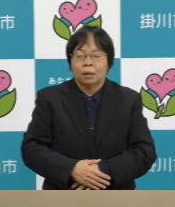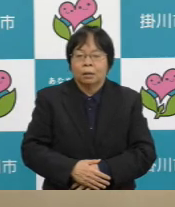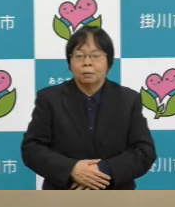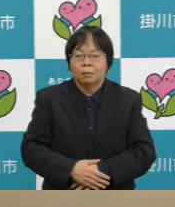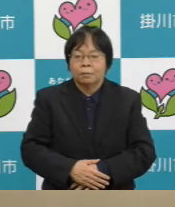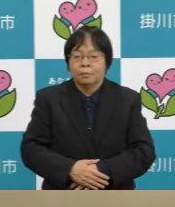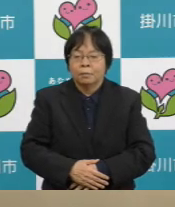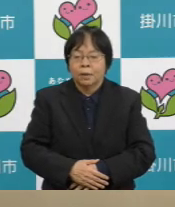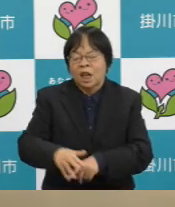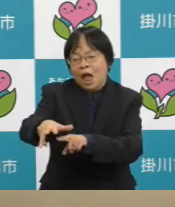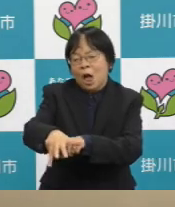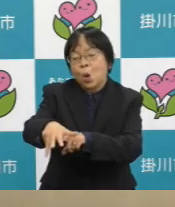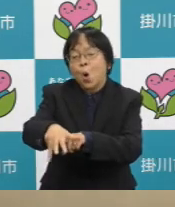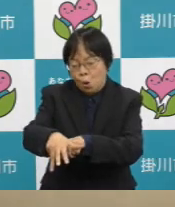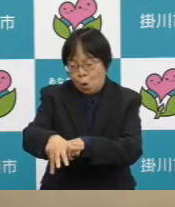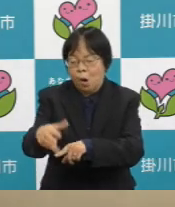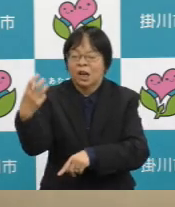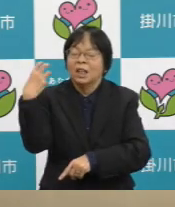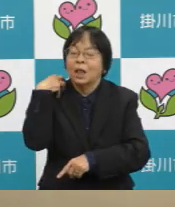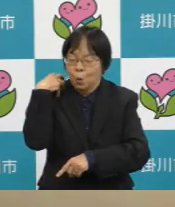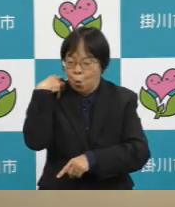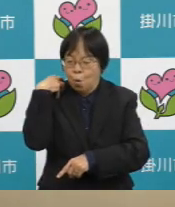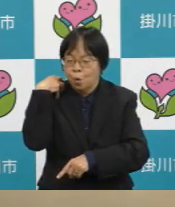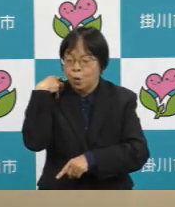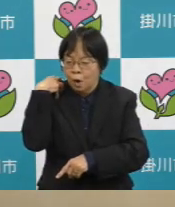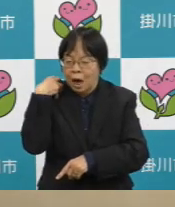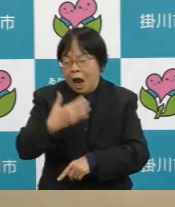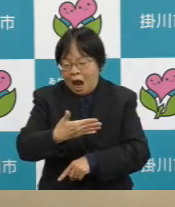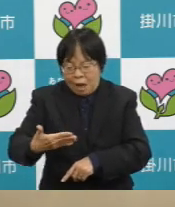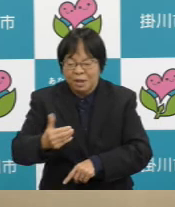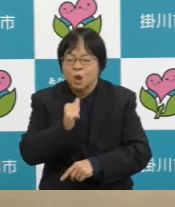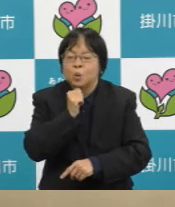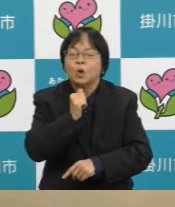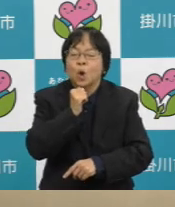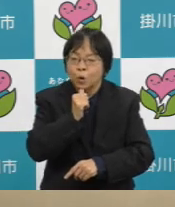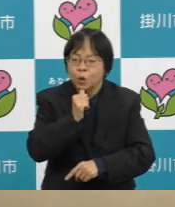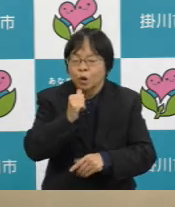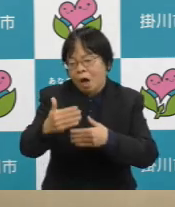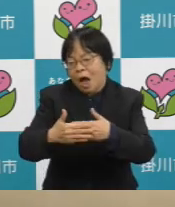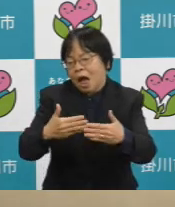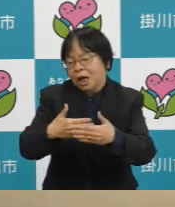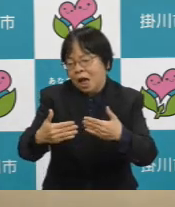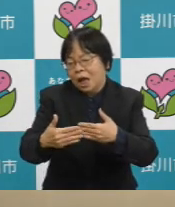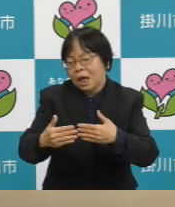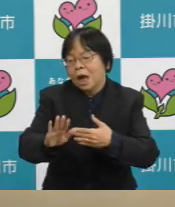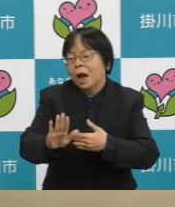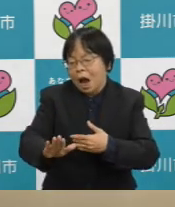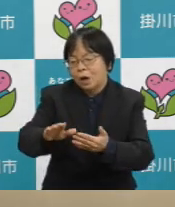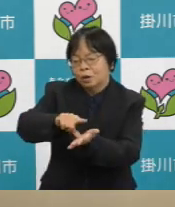農業をやられている方とか、あるいは本当に水不足が多かった地域